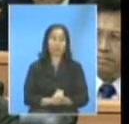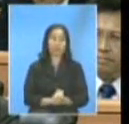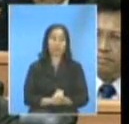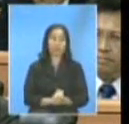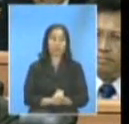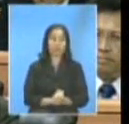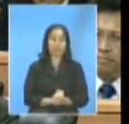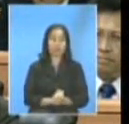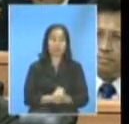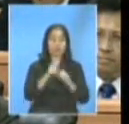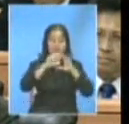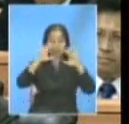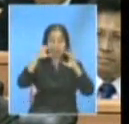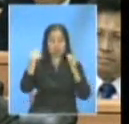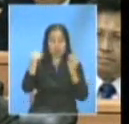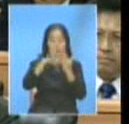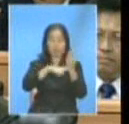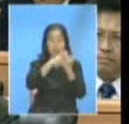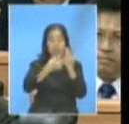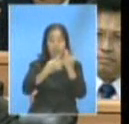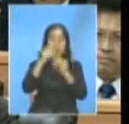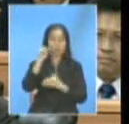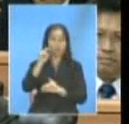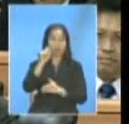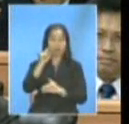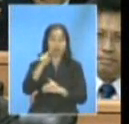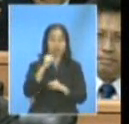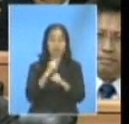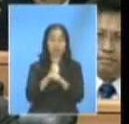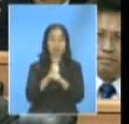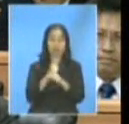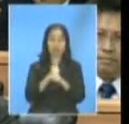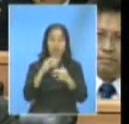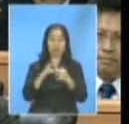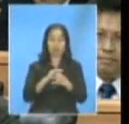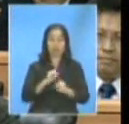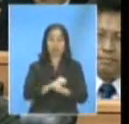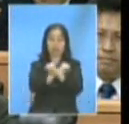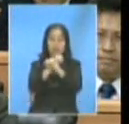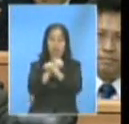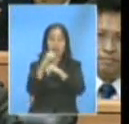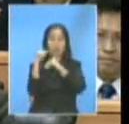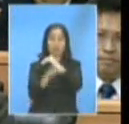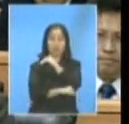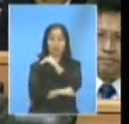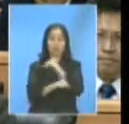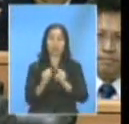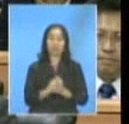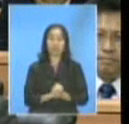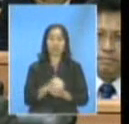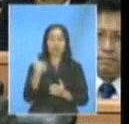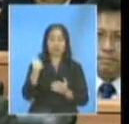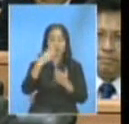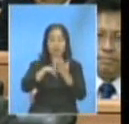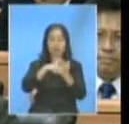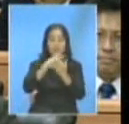ท่านมีนโยบายเร่งด่วนเป็นแผนงานเชิงรุกการต่อต้านการทุจริตการคอร์รัปชัน4แผนง